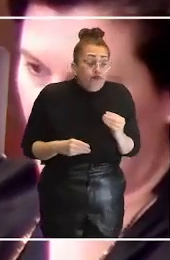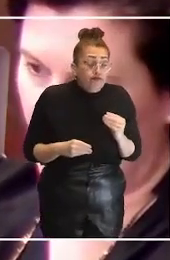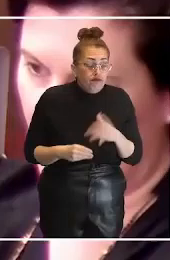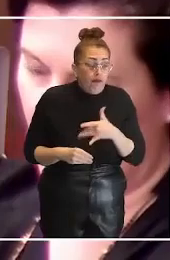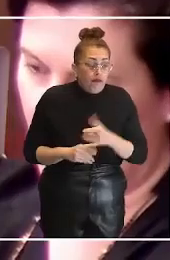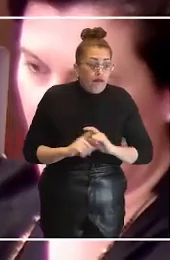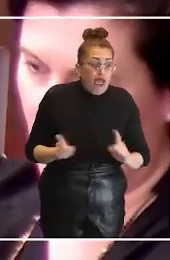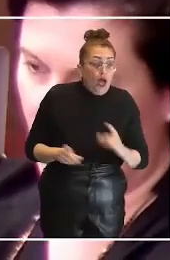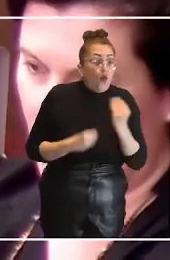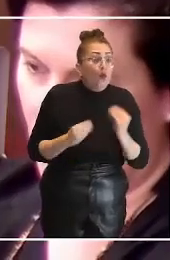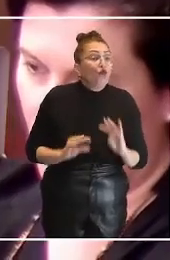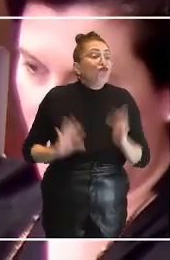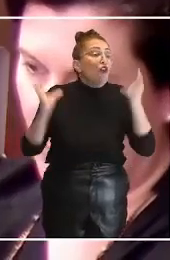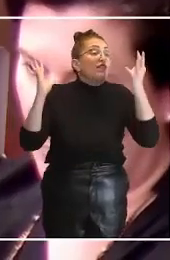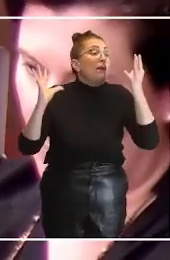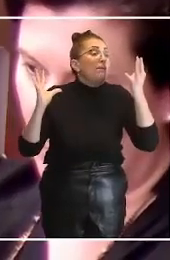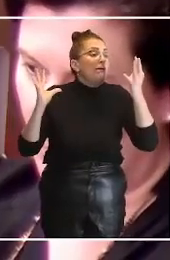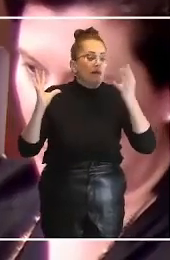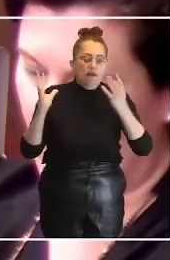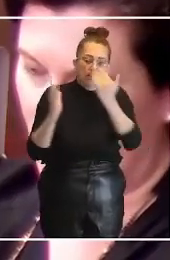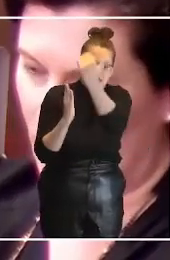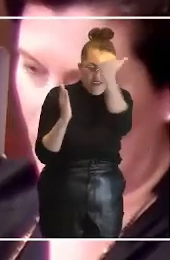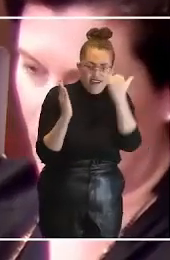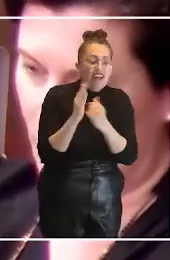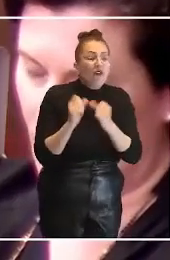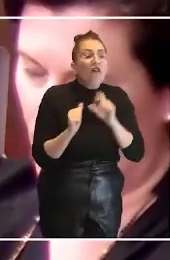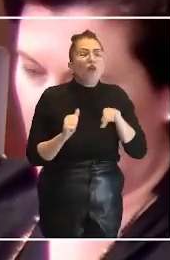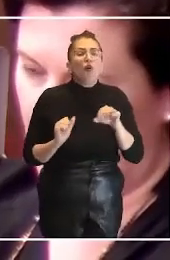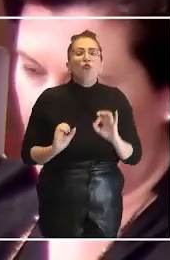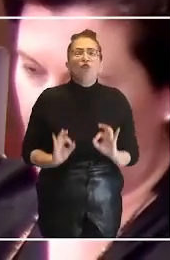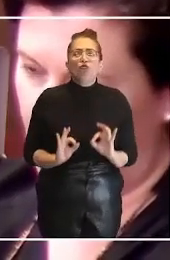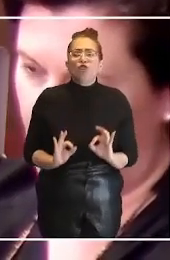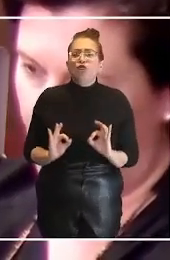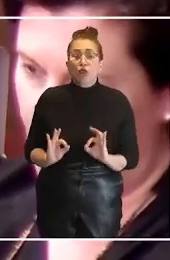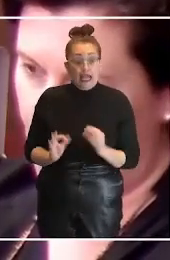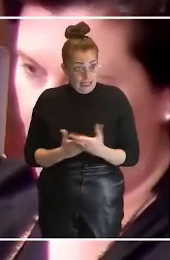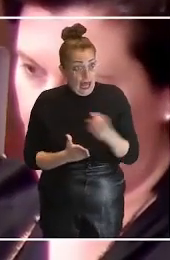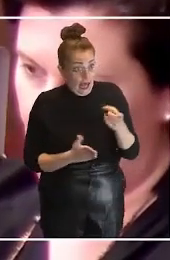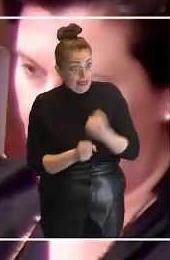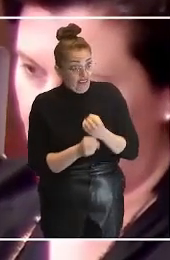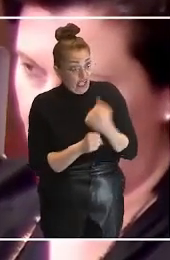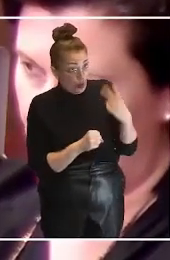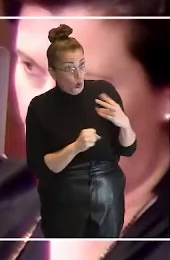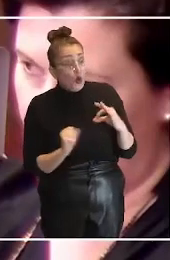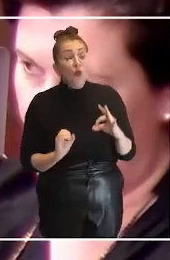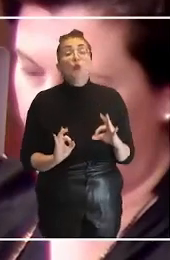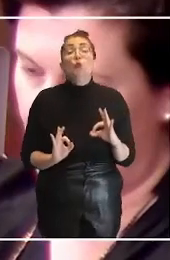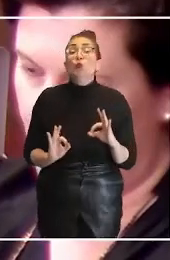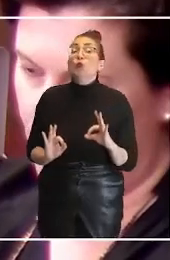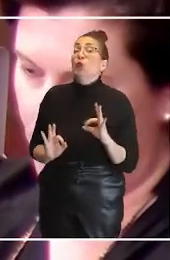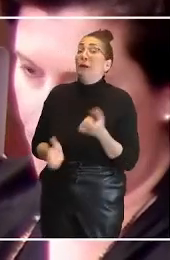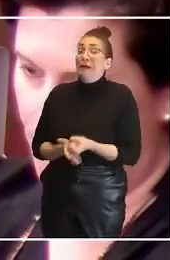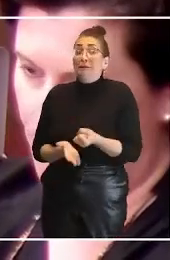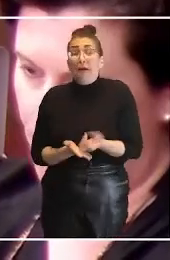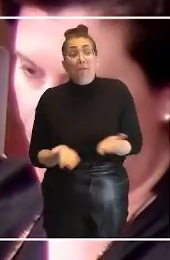qui est l'action avec sobriété, la sobriété dans le travail du quotidien et la sobriété dans l'intérêt que vous portez à ces sujets.